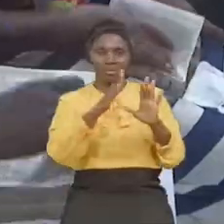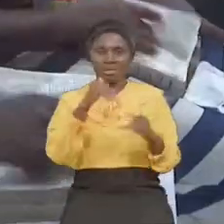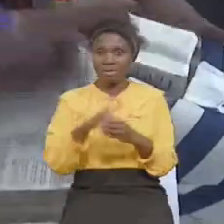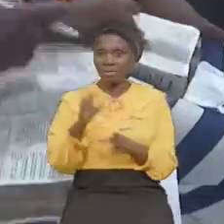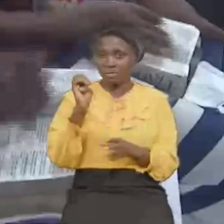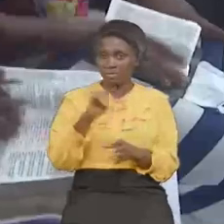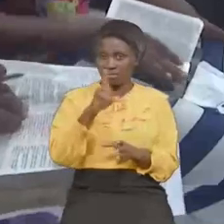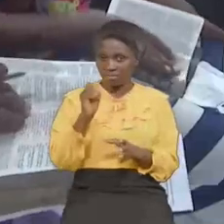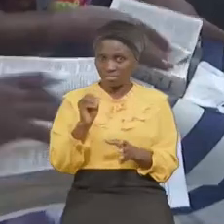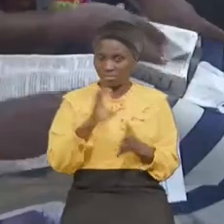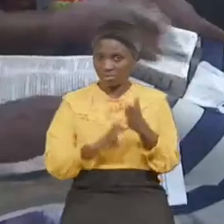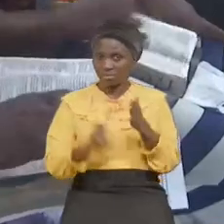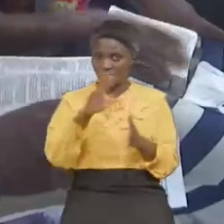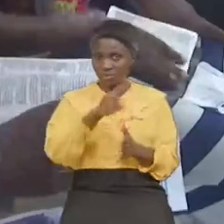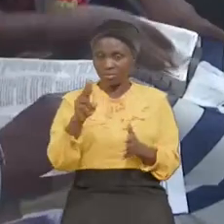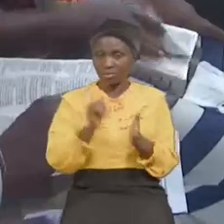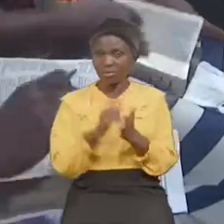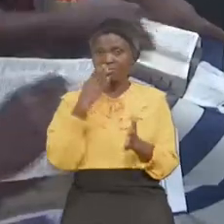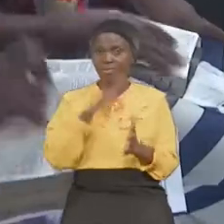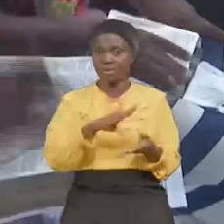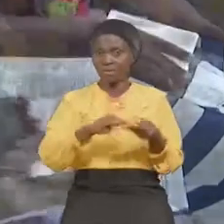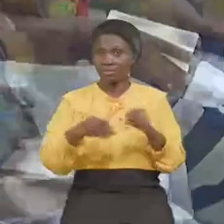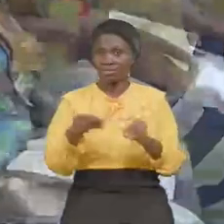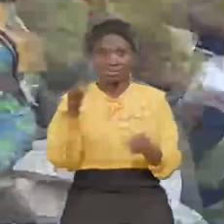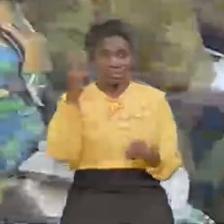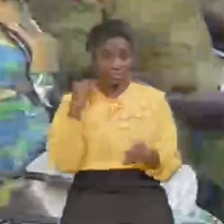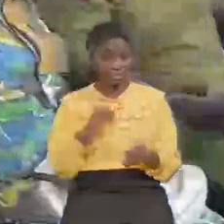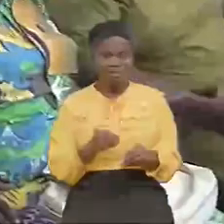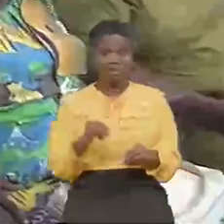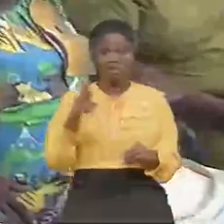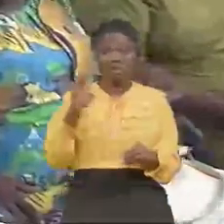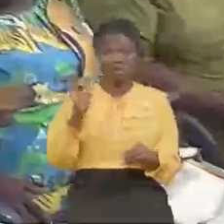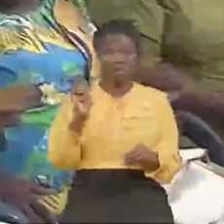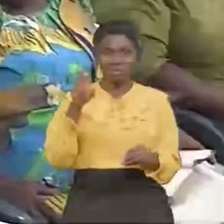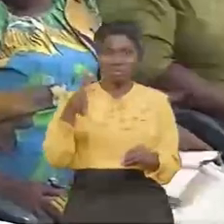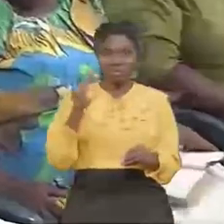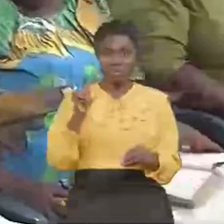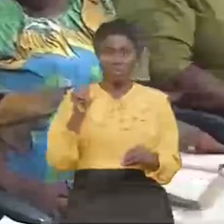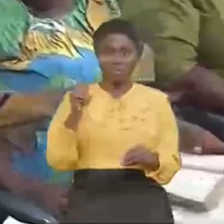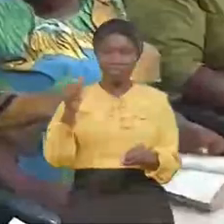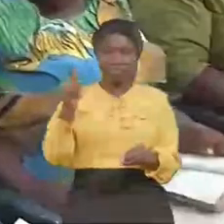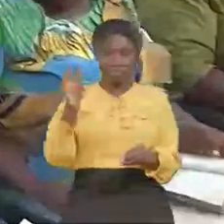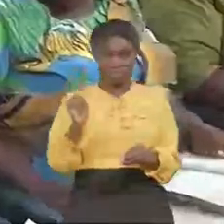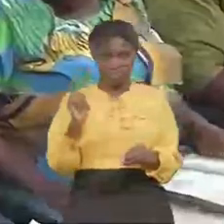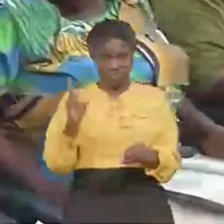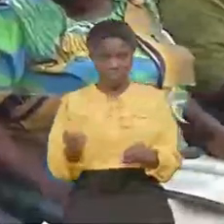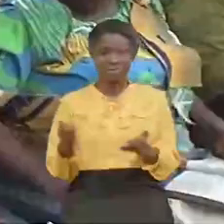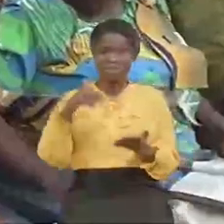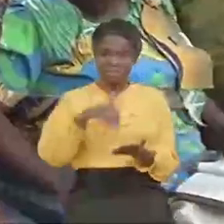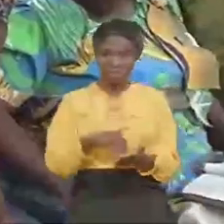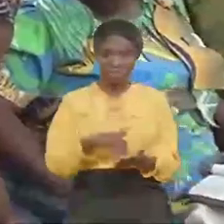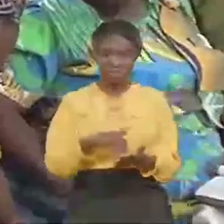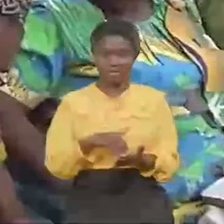mauvaise histoire a été encore répétée. La corruption a pris le dessus. La dignité a été